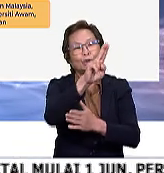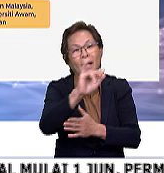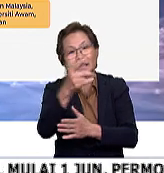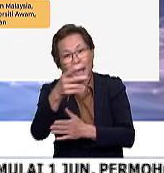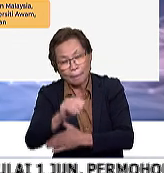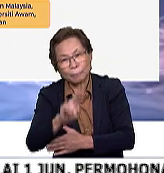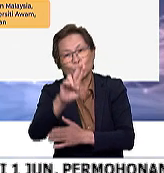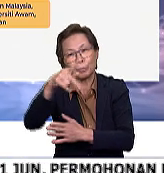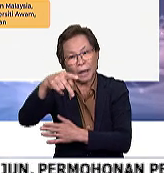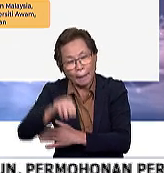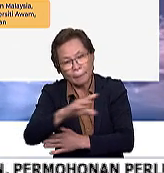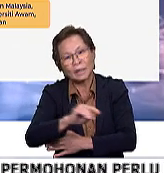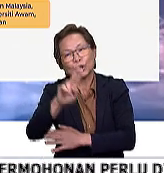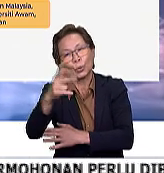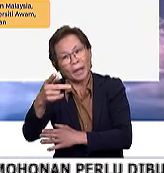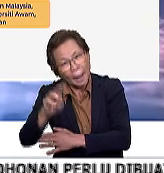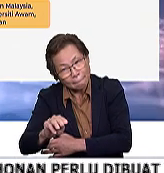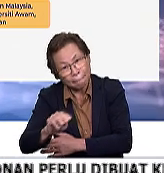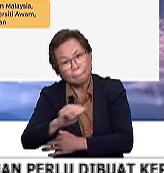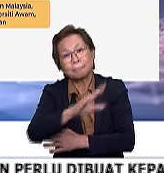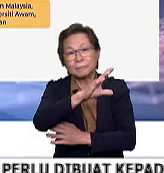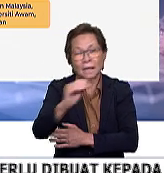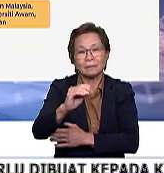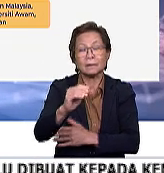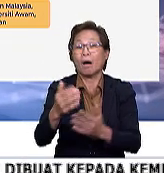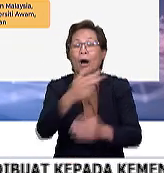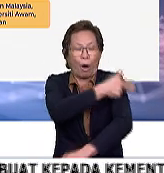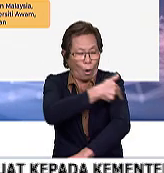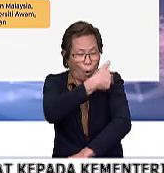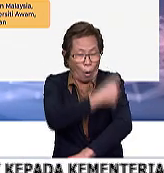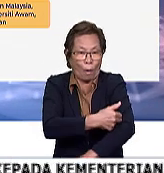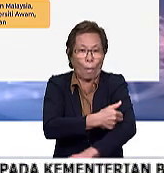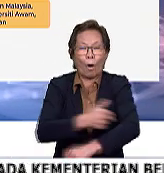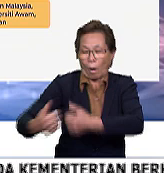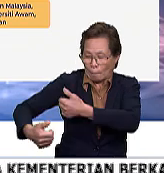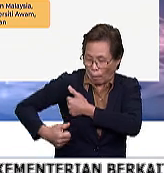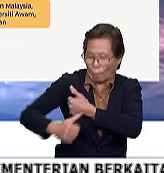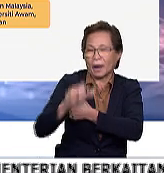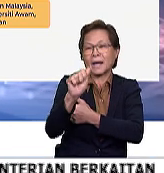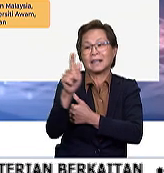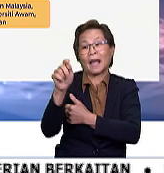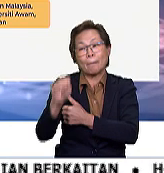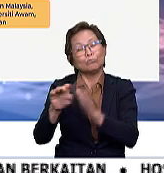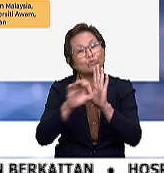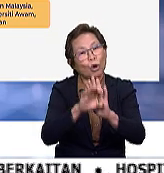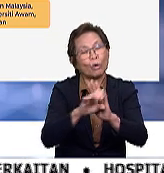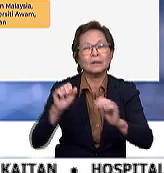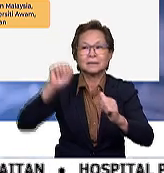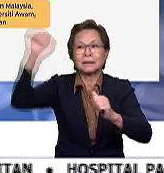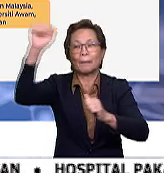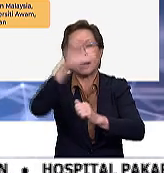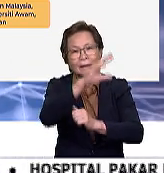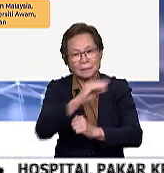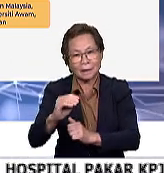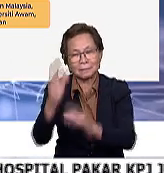you PM dan you cm serta melalui Hospital Medan EDM seperti di Sabah